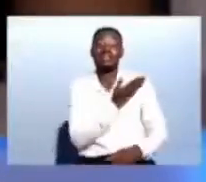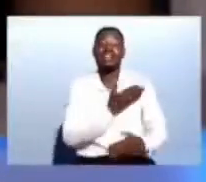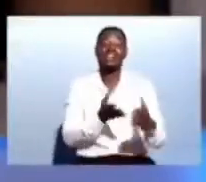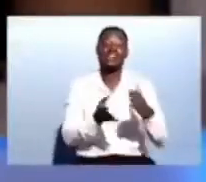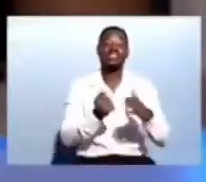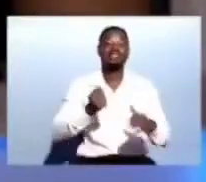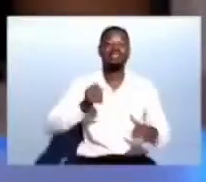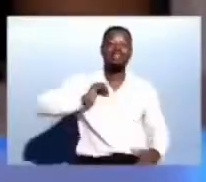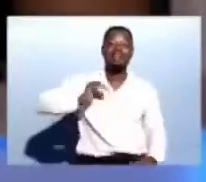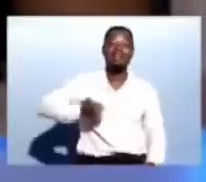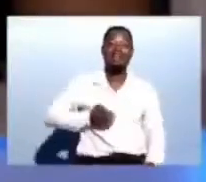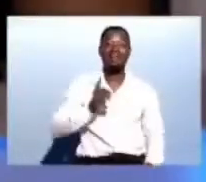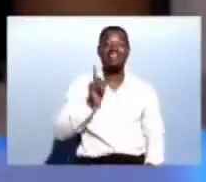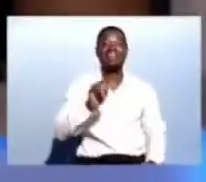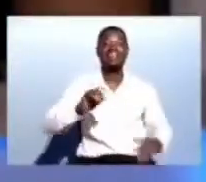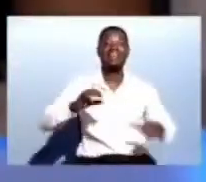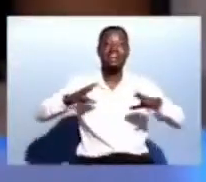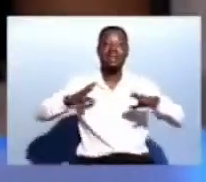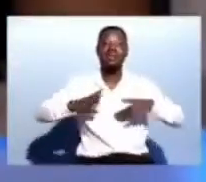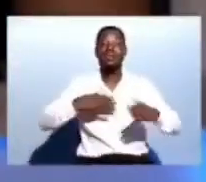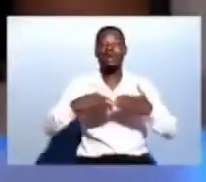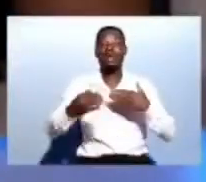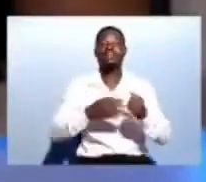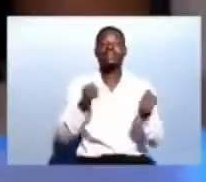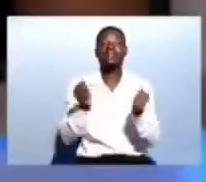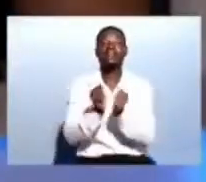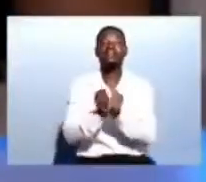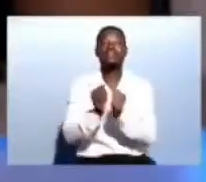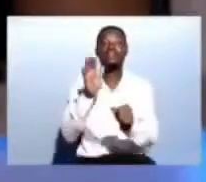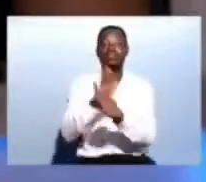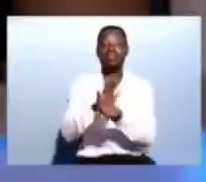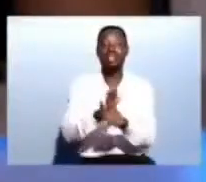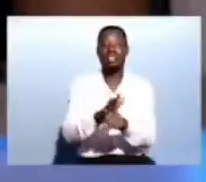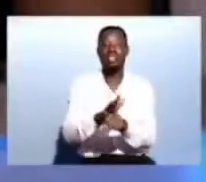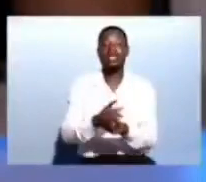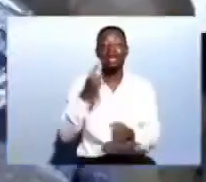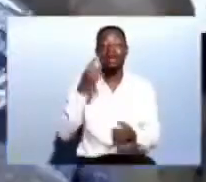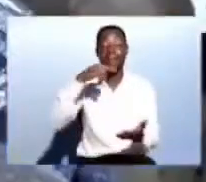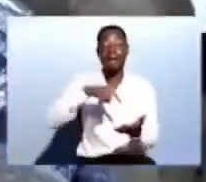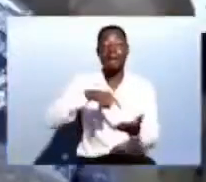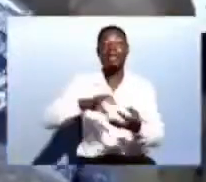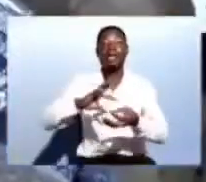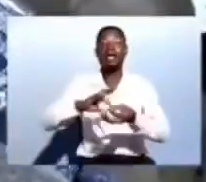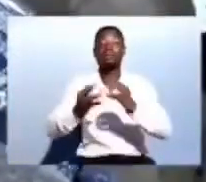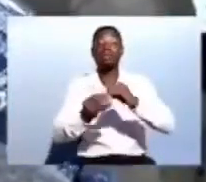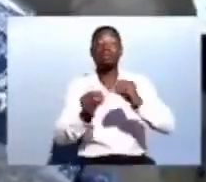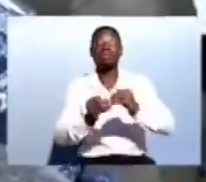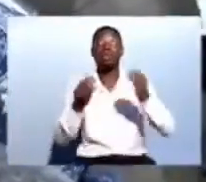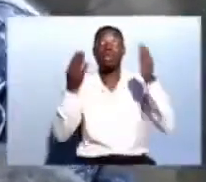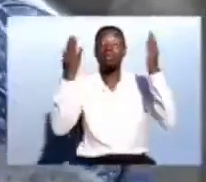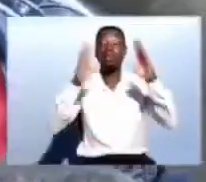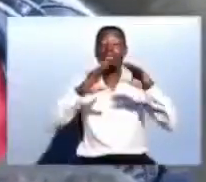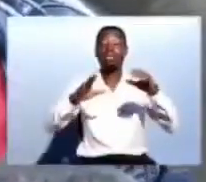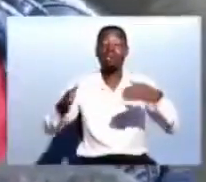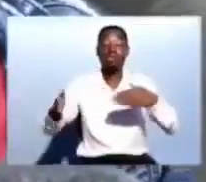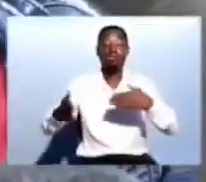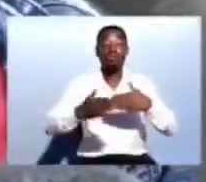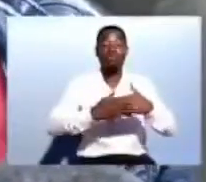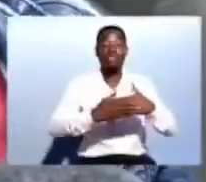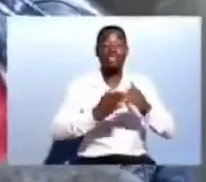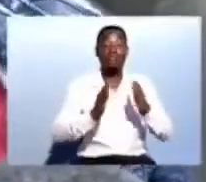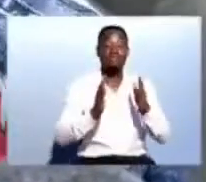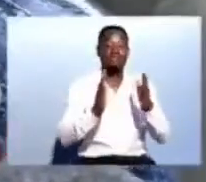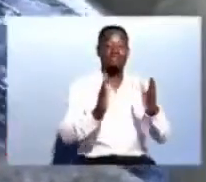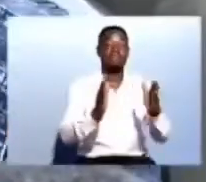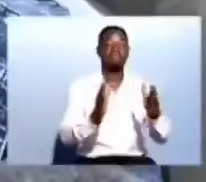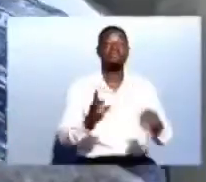sababu mke aliye huru anafanya vitu vingi, maana ndivyo alivyoumbwa na Mungu. Acha kumfungia kwenye chumba mkeo. Na